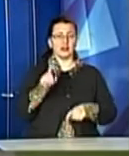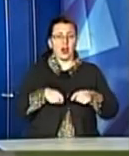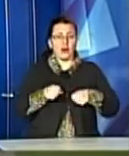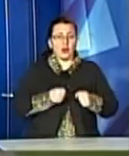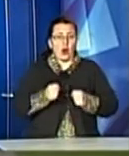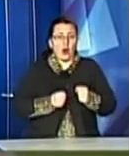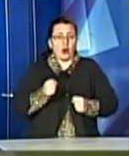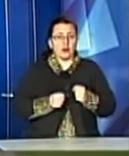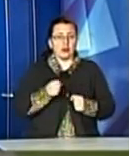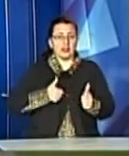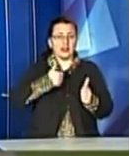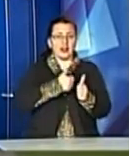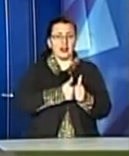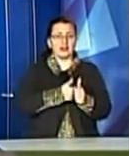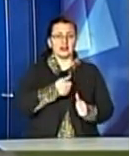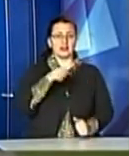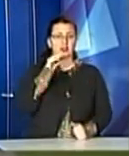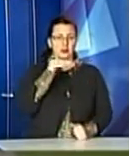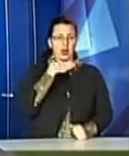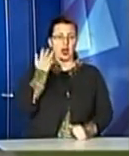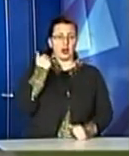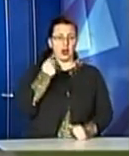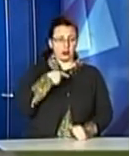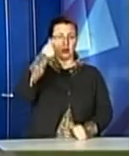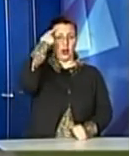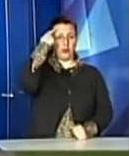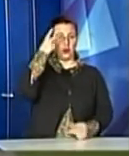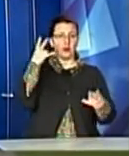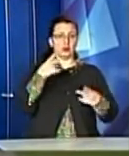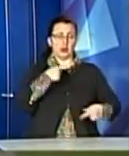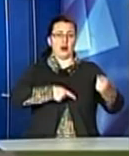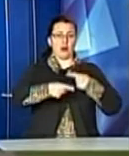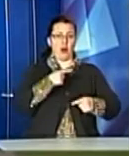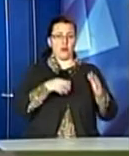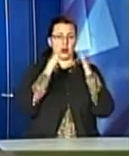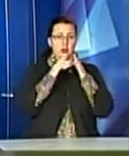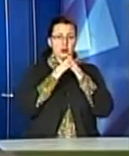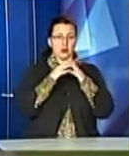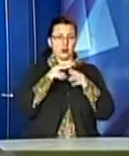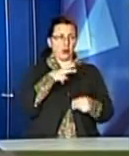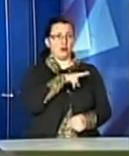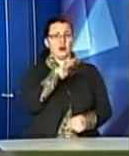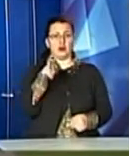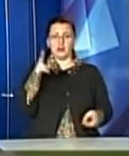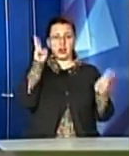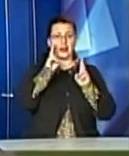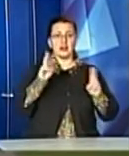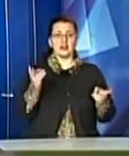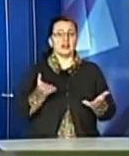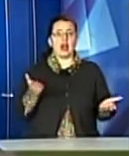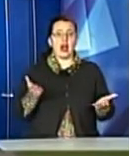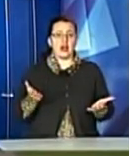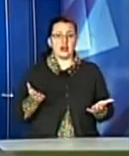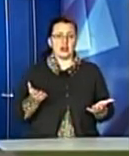побігла за ним. І коли спам'яталася, що треба повертатися додому, а він не знає, де він, тобто вже